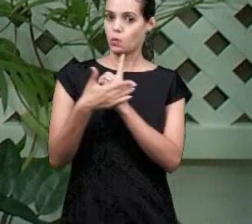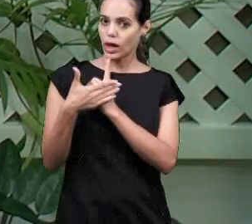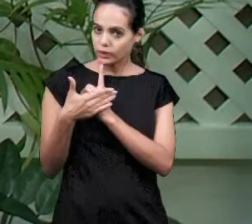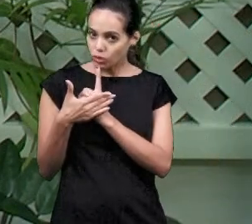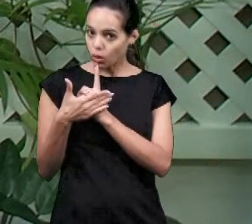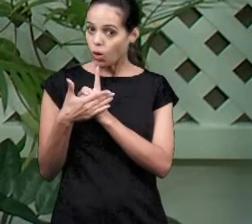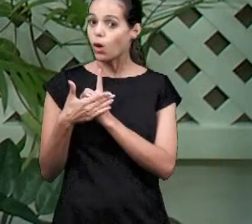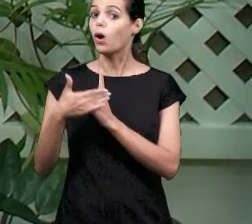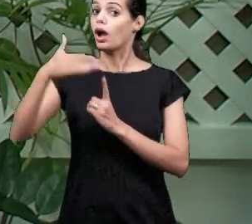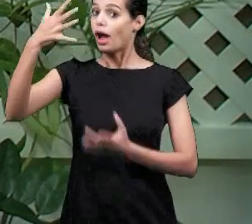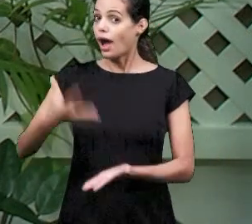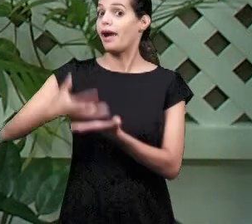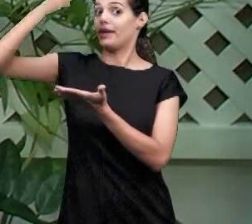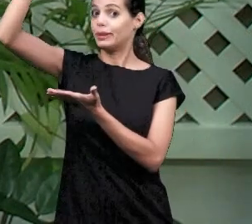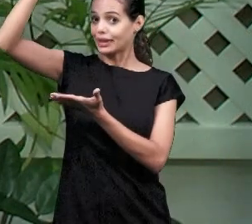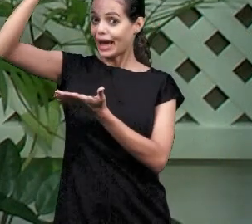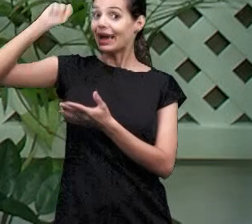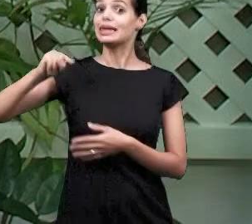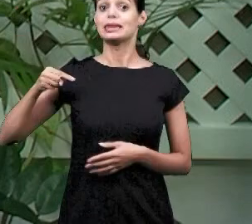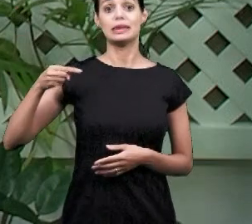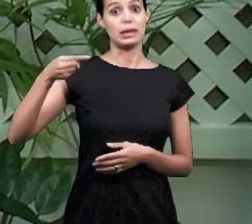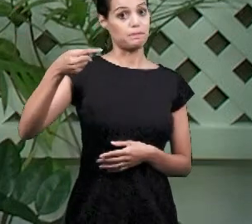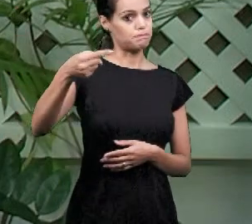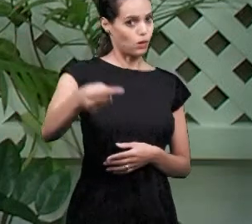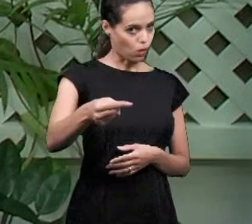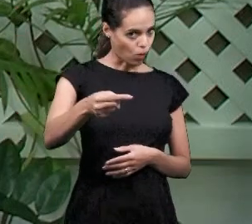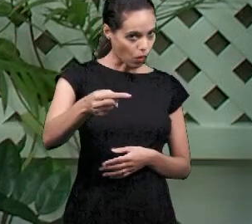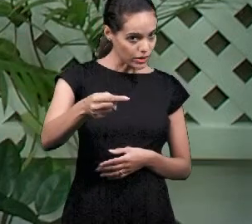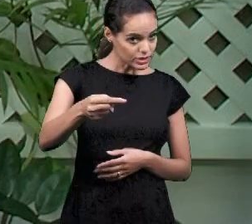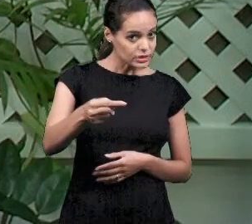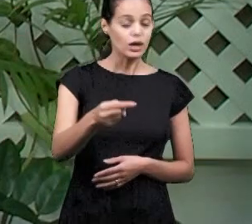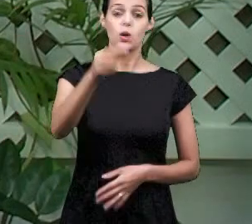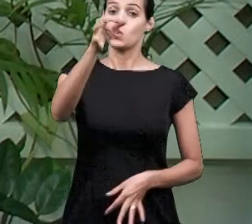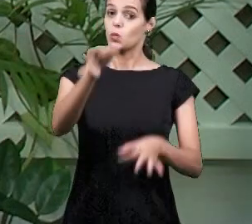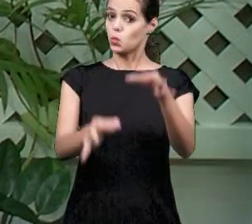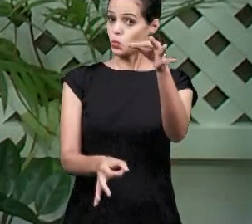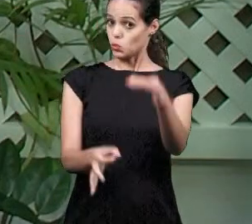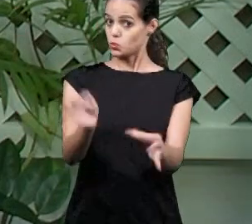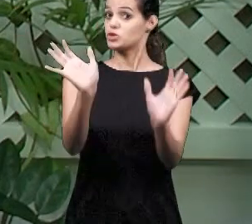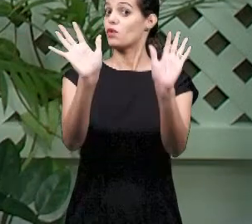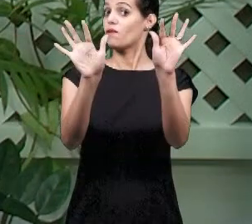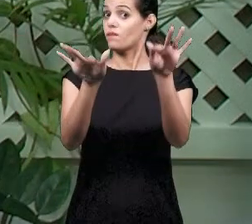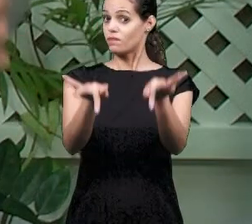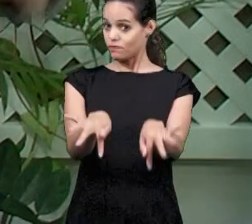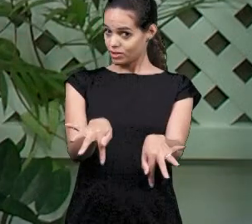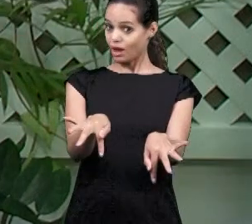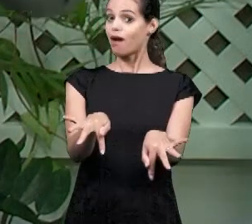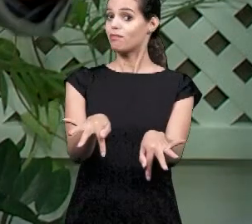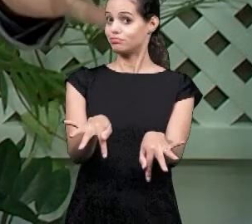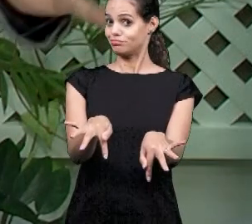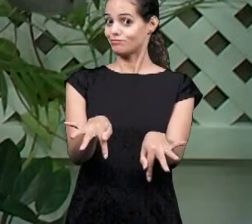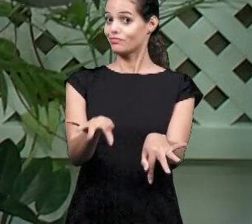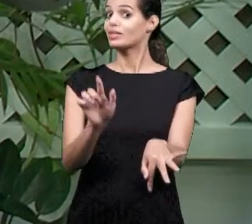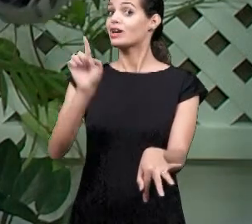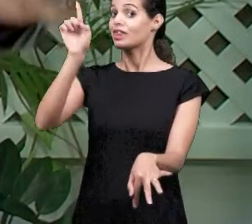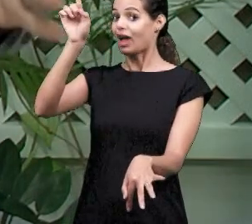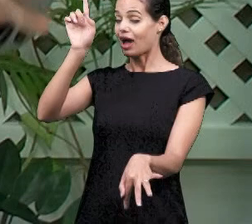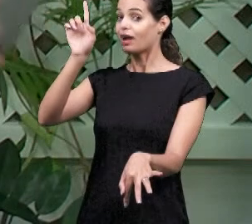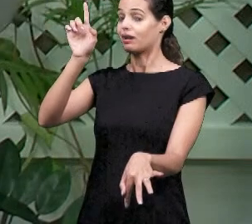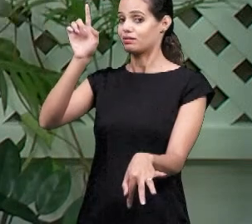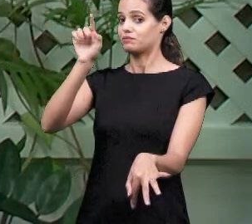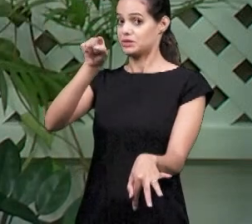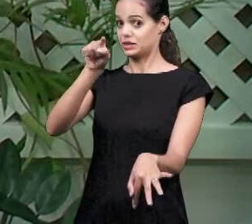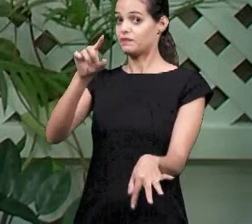Quand l'Église va être enlevée. Pourquoi? Parce que la promesse du Seigneur est de préserver l'Église. Telle comme tu as gardé